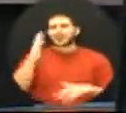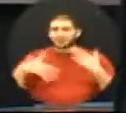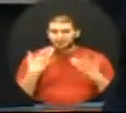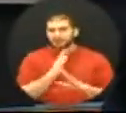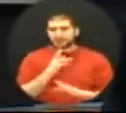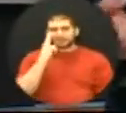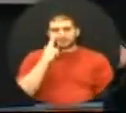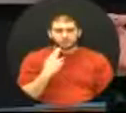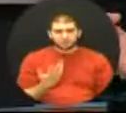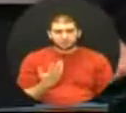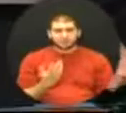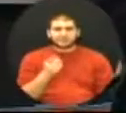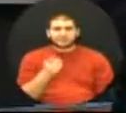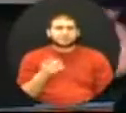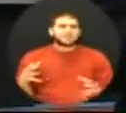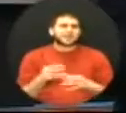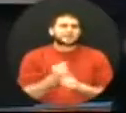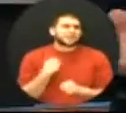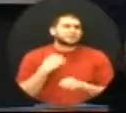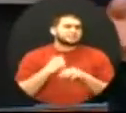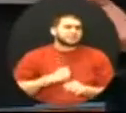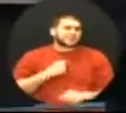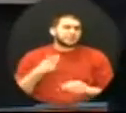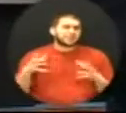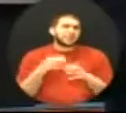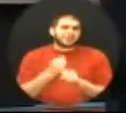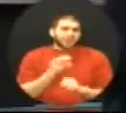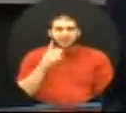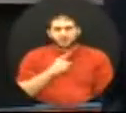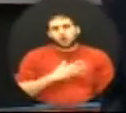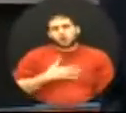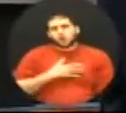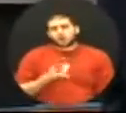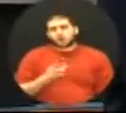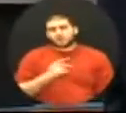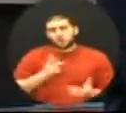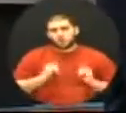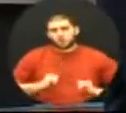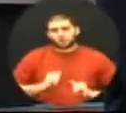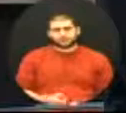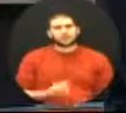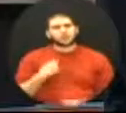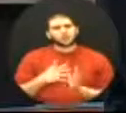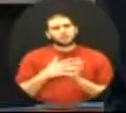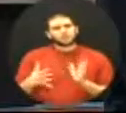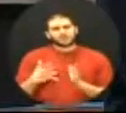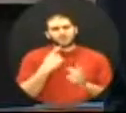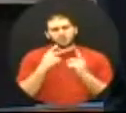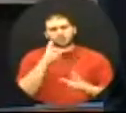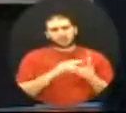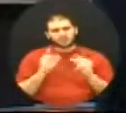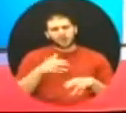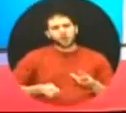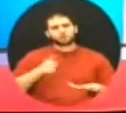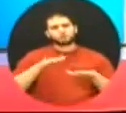בלי להתבייש. לא יודעת, זאת מפלגת העבודה, אני מצטערת, זאת מפלגת העבודה, גם אם זה לא נוח למישהו. טוב, אנחנו עכשיו נרחיב את הדיון, נדבר גם על